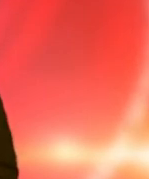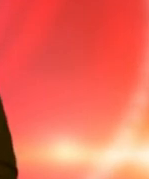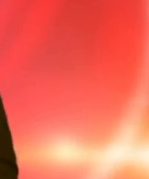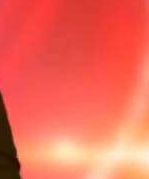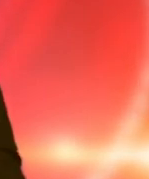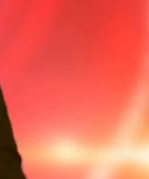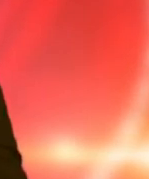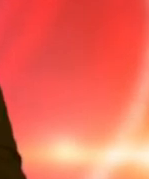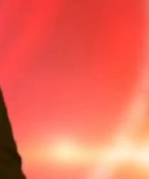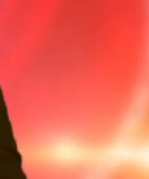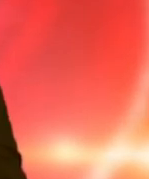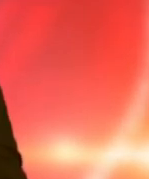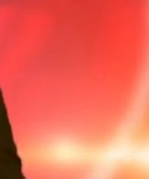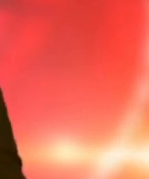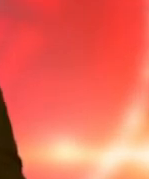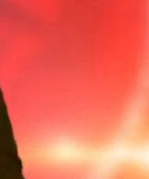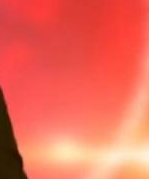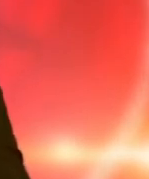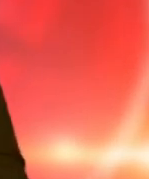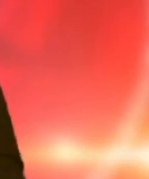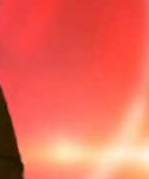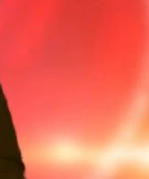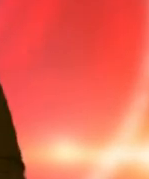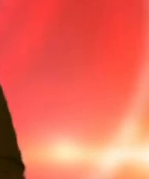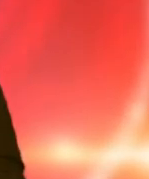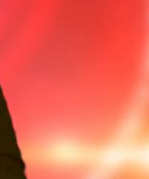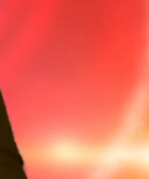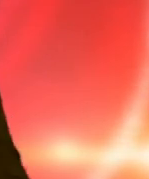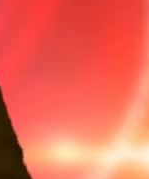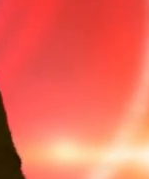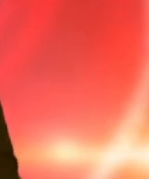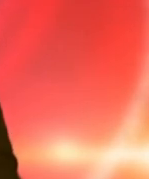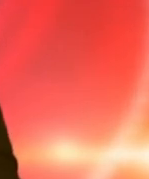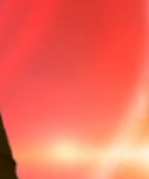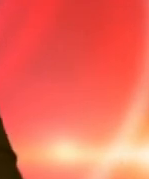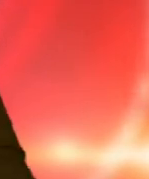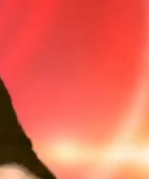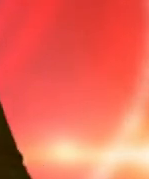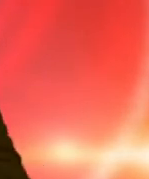soluționată, finisând construcția noului sistem de apeduct în sat.